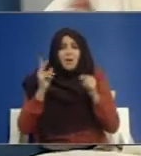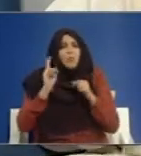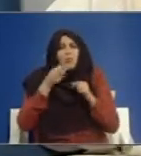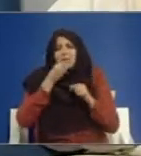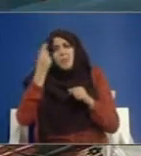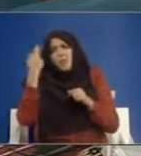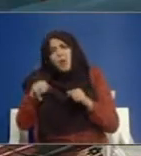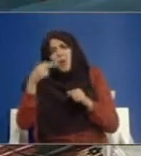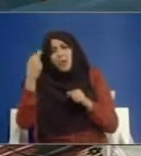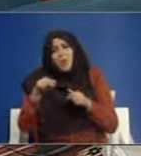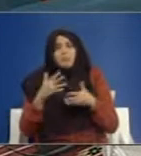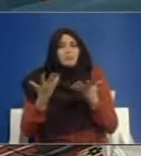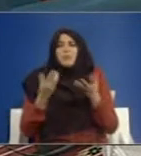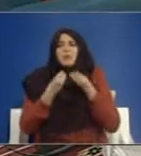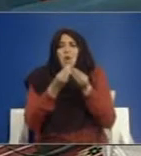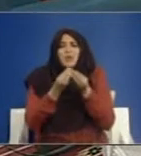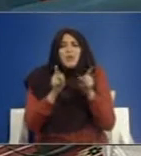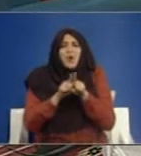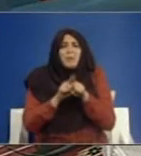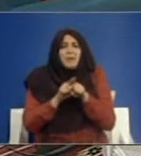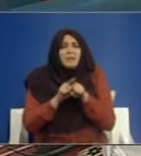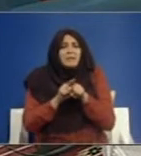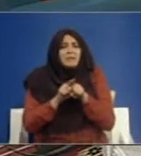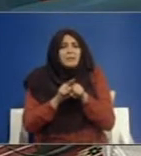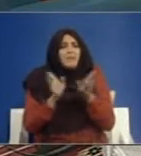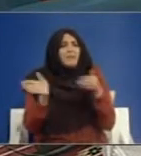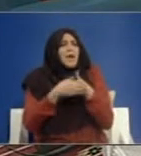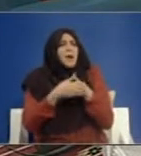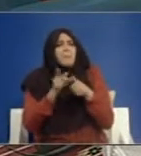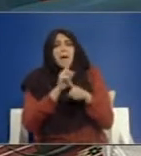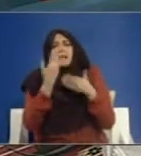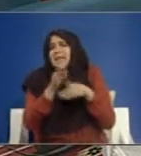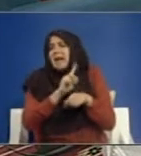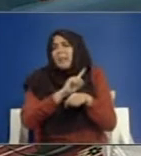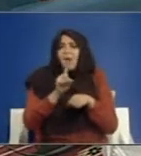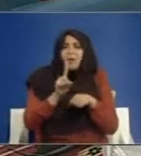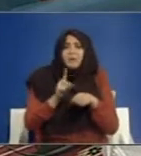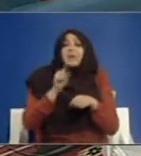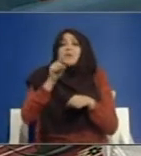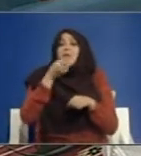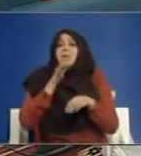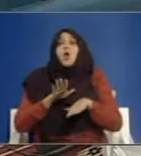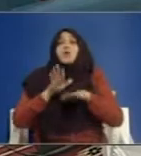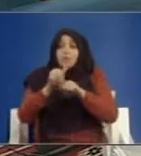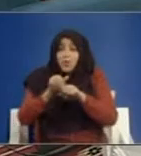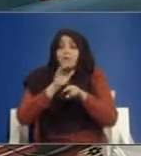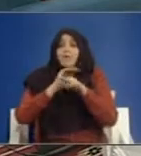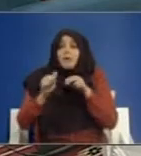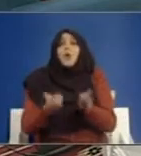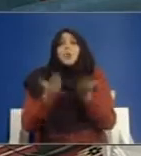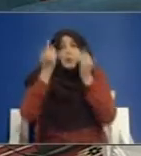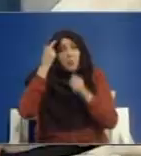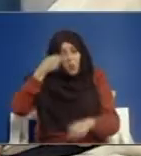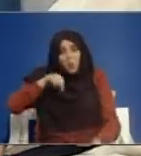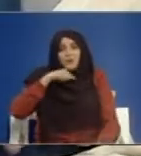نحذر الناس ونغلق على الناس أبواب الخير؟ إذن قل افعلي واستمري وادعينا معك.